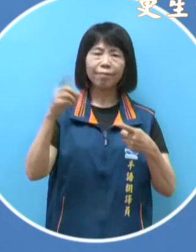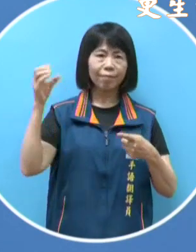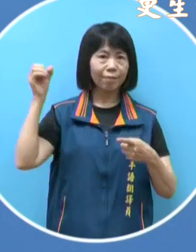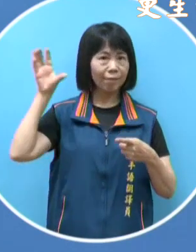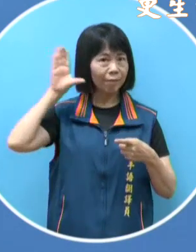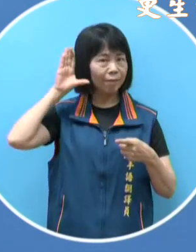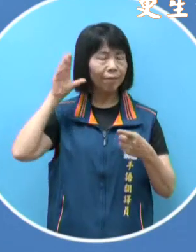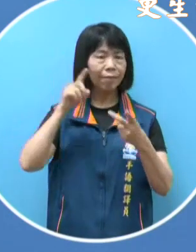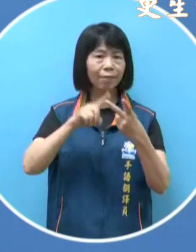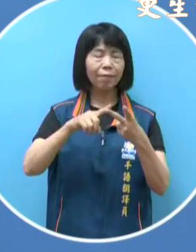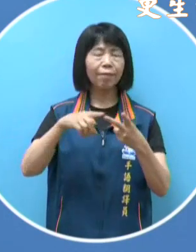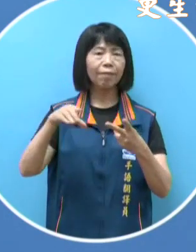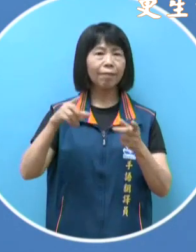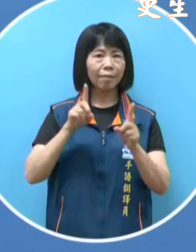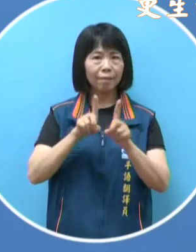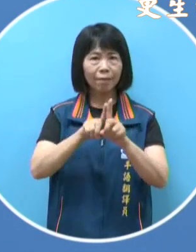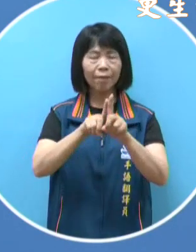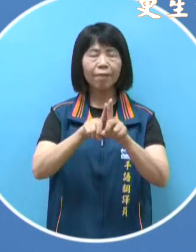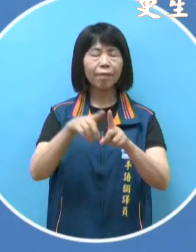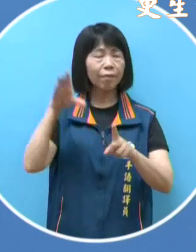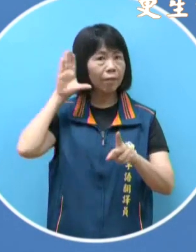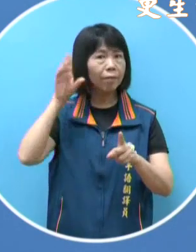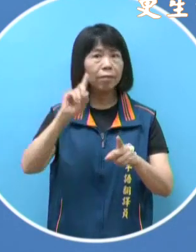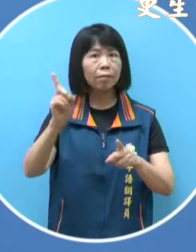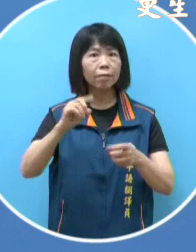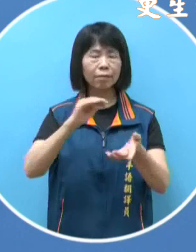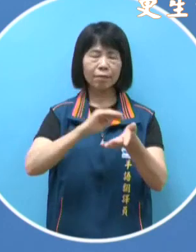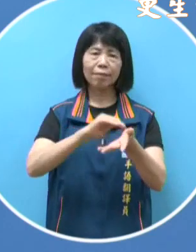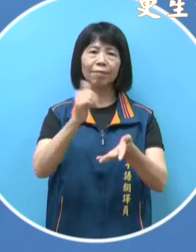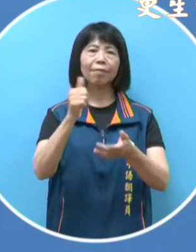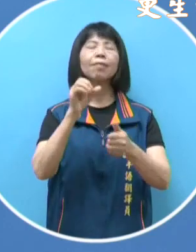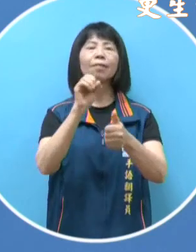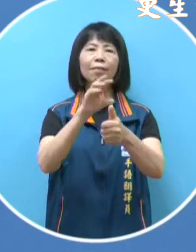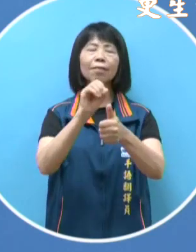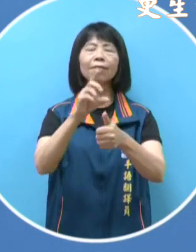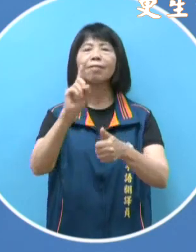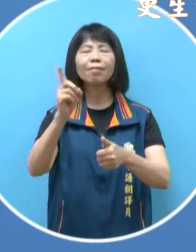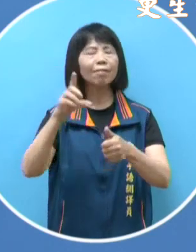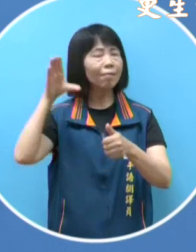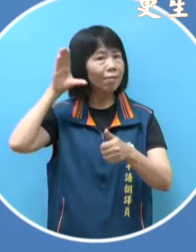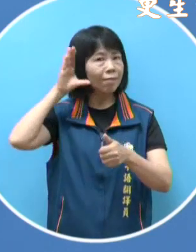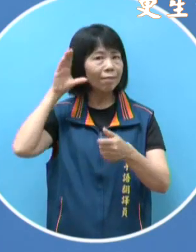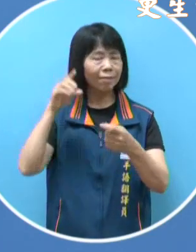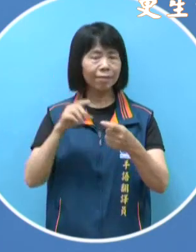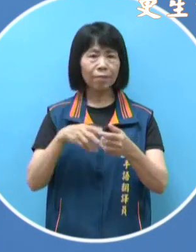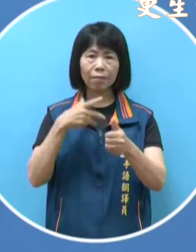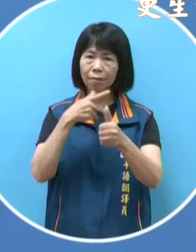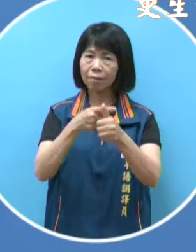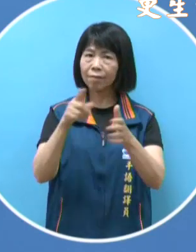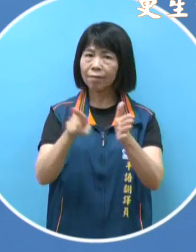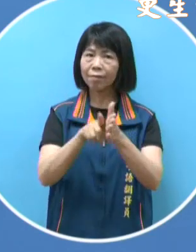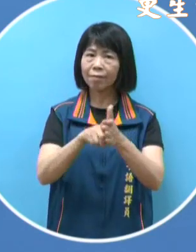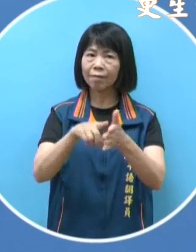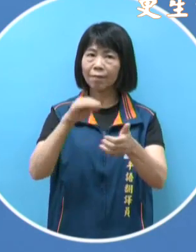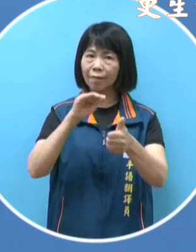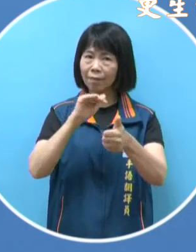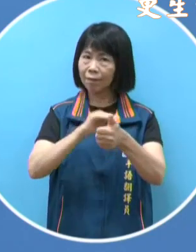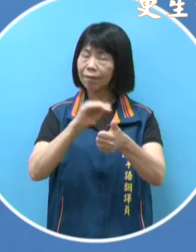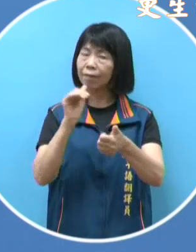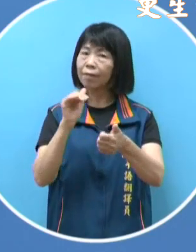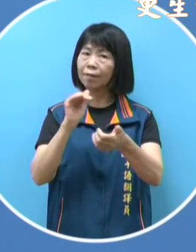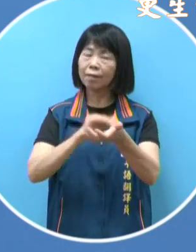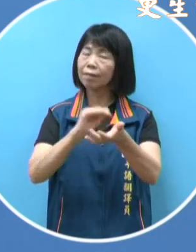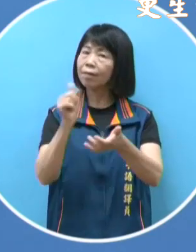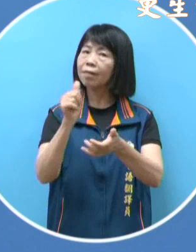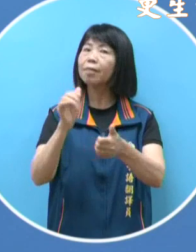三送，听什么？听医师的哈。所以呢我们在施打疫苗的时候，医师会做评估。同